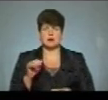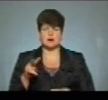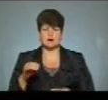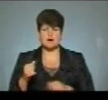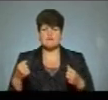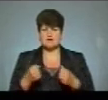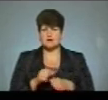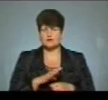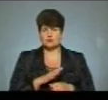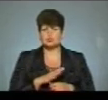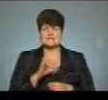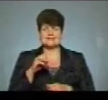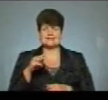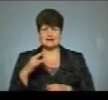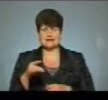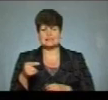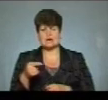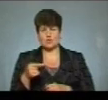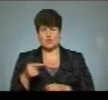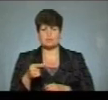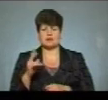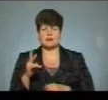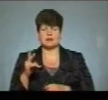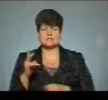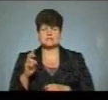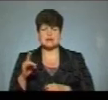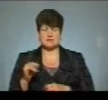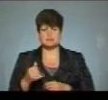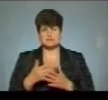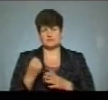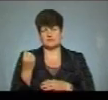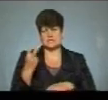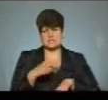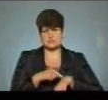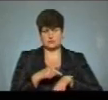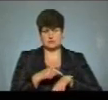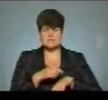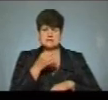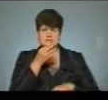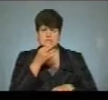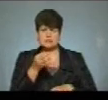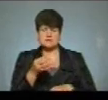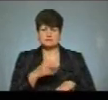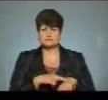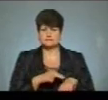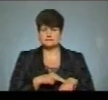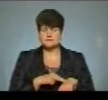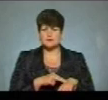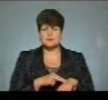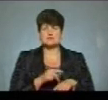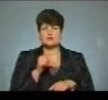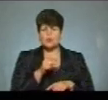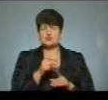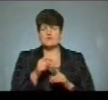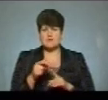Аварія сталася на дорозі С3 Тернопіль-Кропивницький-Знам'янка близько 12-ї години, повідомив речник Нацполіції області Андрій Василик. За його